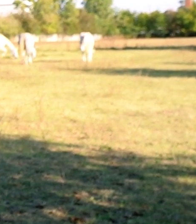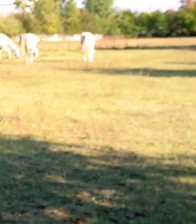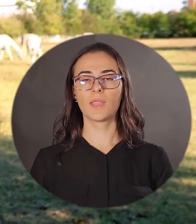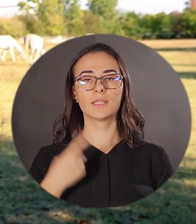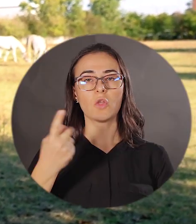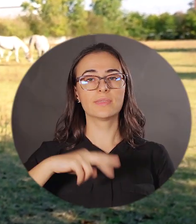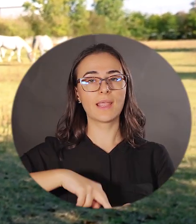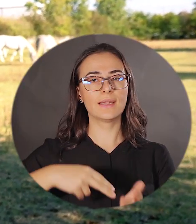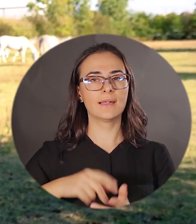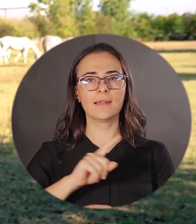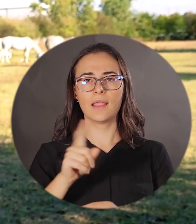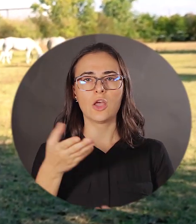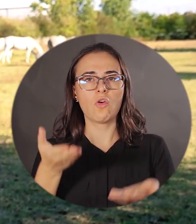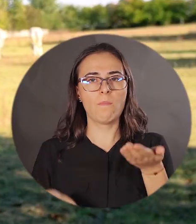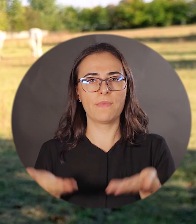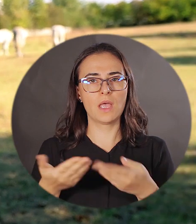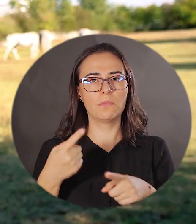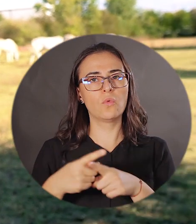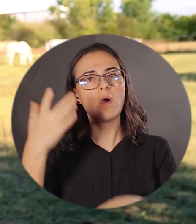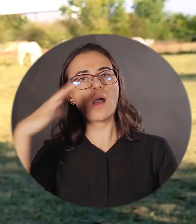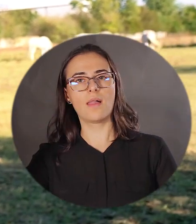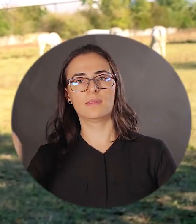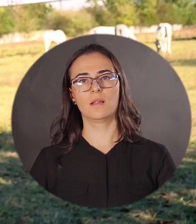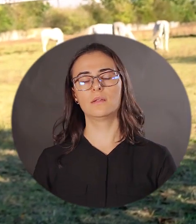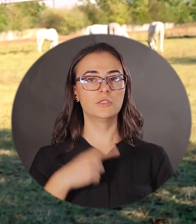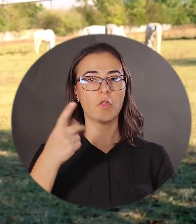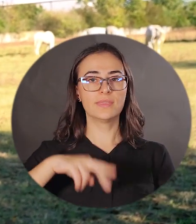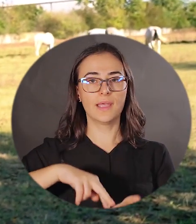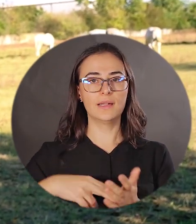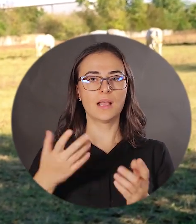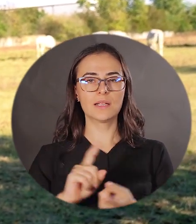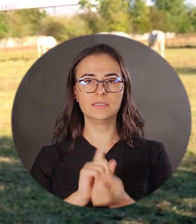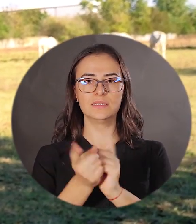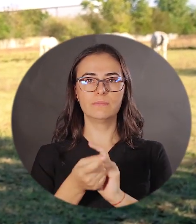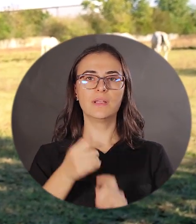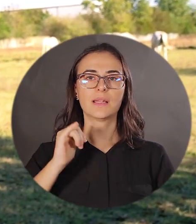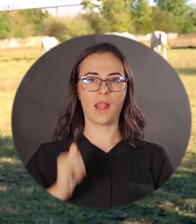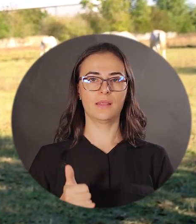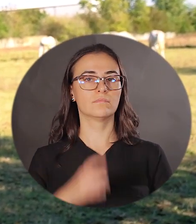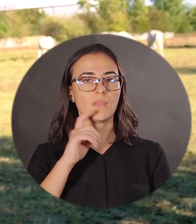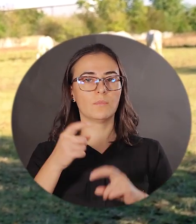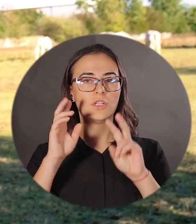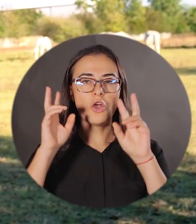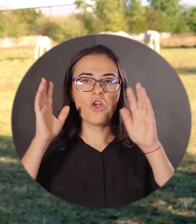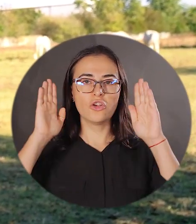Și toată viața i s-a schimbat. E o tehnică care nu are niciun precedent.